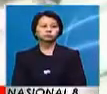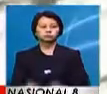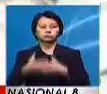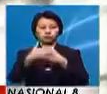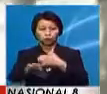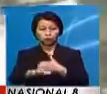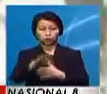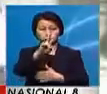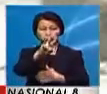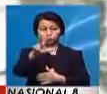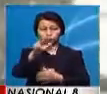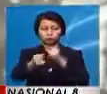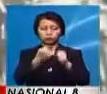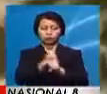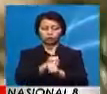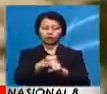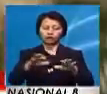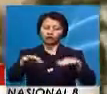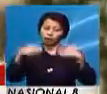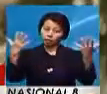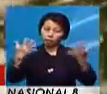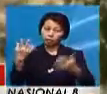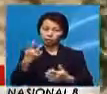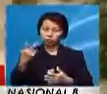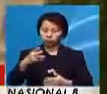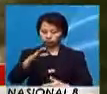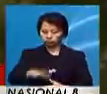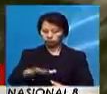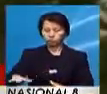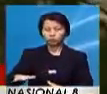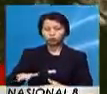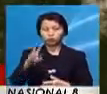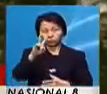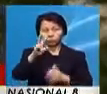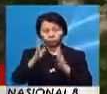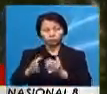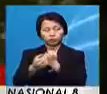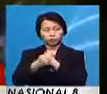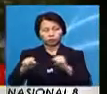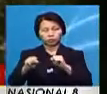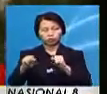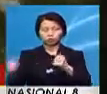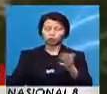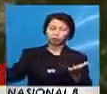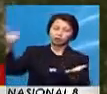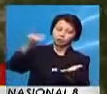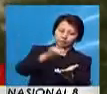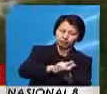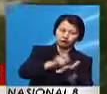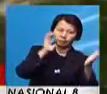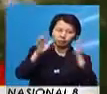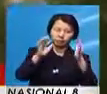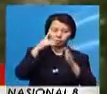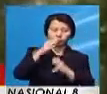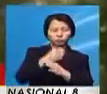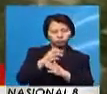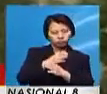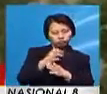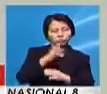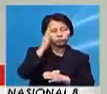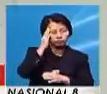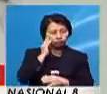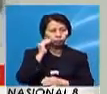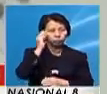Setelah 23 tahun berlaku, kedua-dua beranak yang terselamat dalam tragedi itu kembali ke Malaysia untuk berkongsi pengalaman